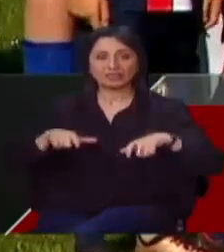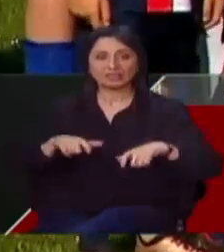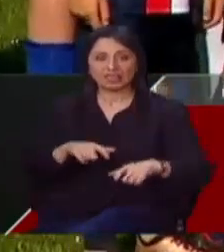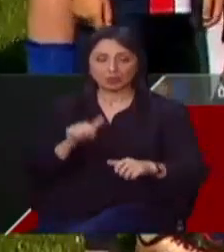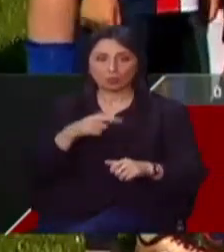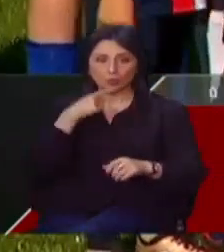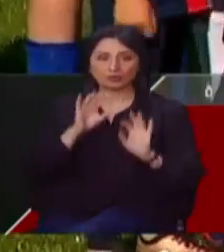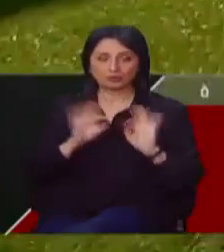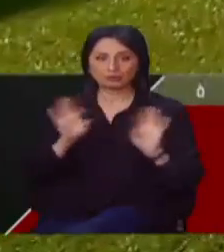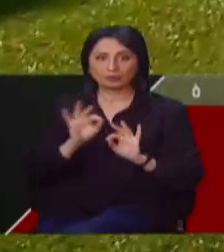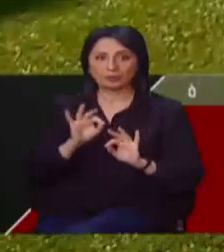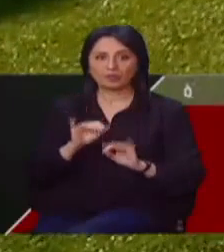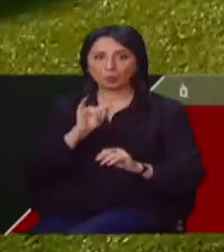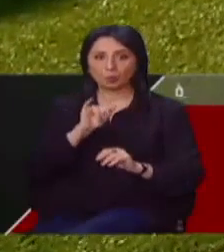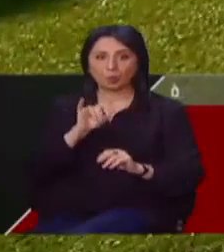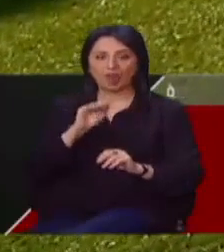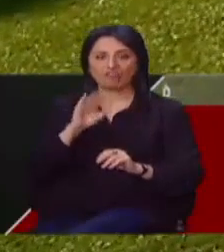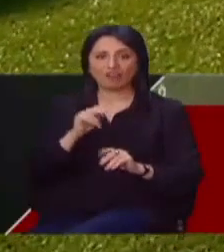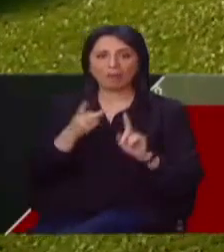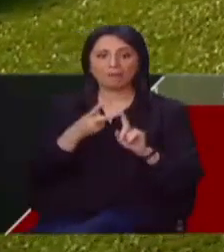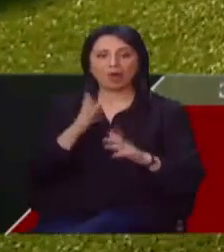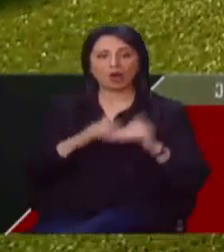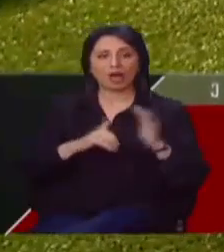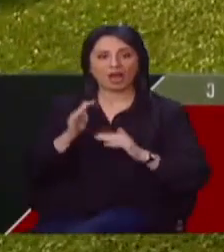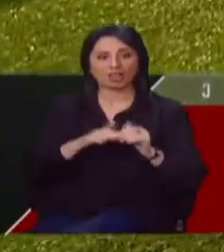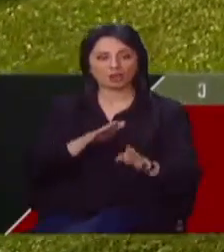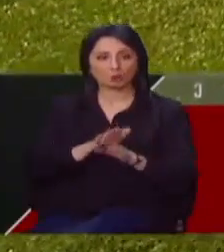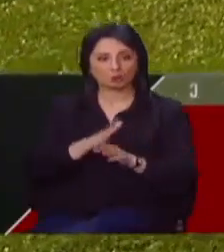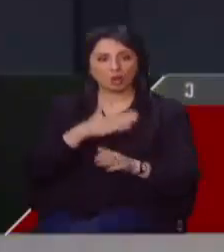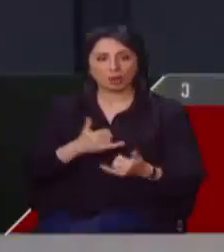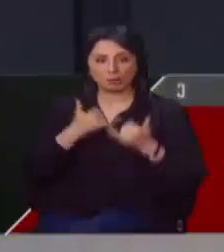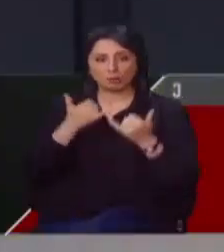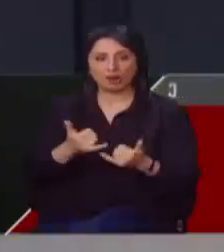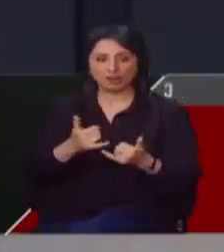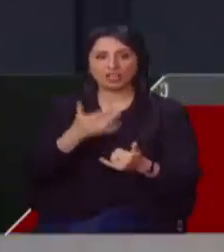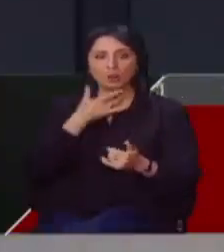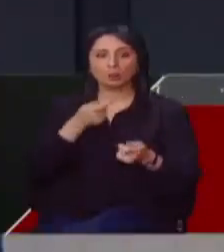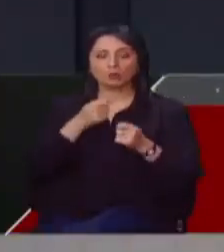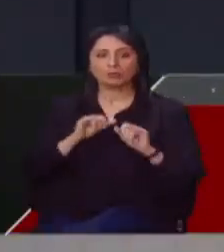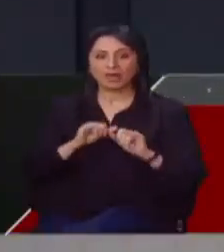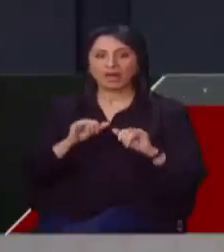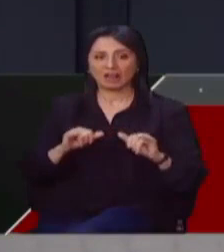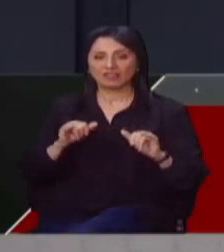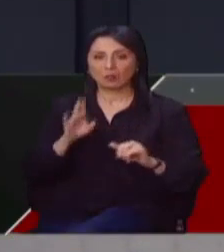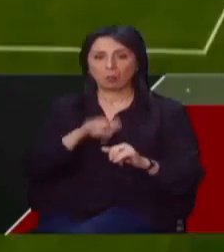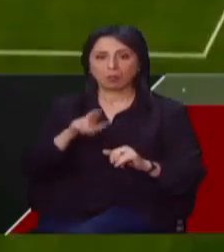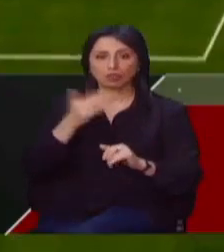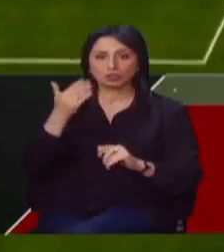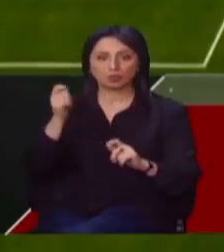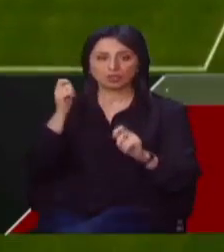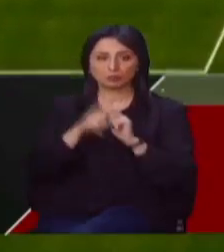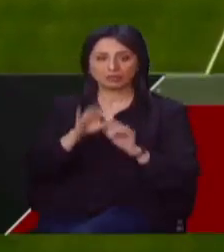ვასილ, როგორც აღნიშნეს, თუ უეფას მეორე კატეგორია სრულად აკმაყოფილებს, ის მუნიციპალური განვითარების ფონდის მიერ